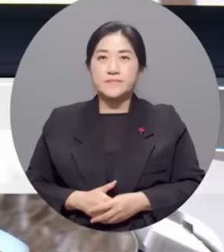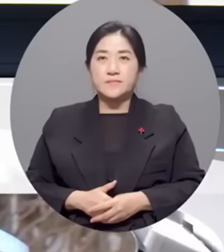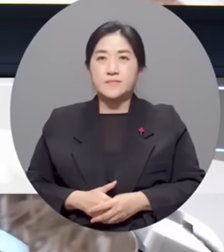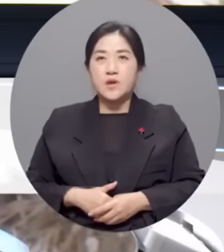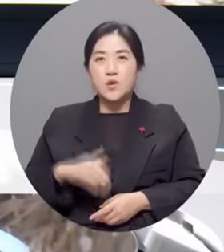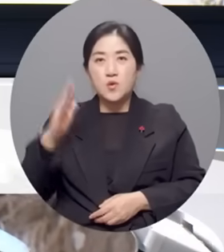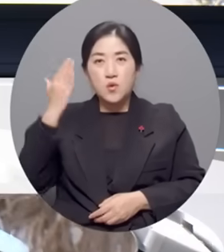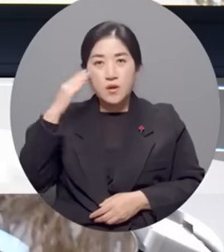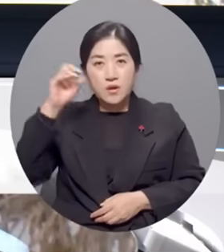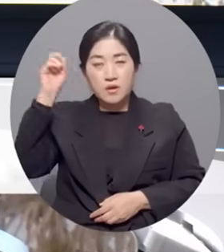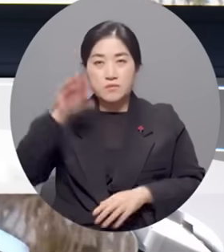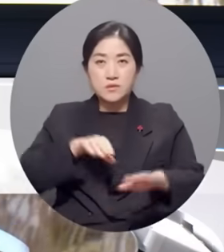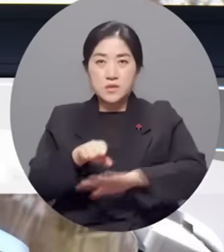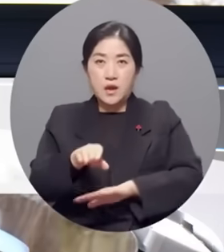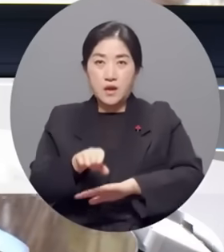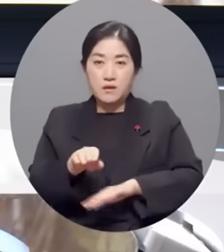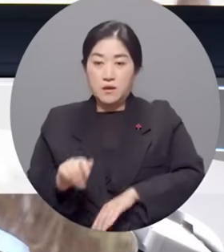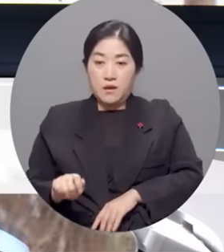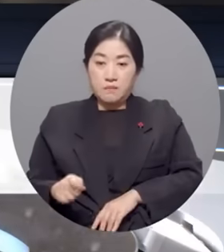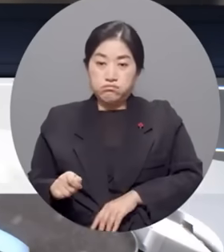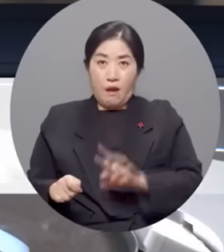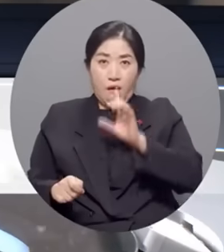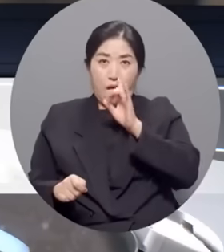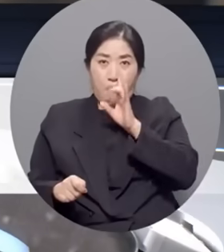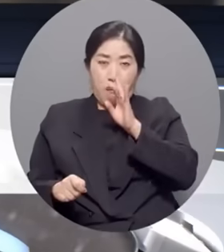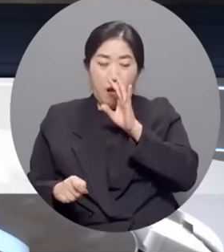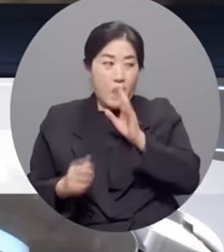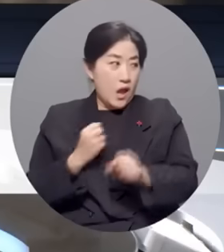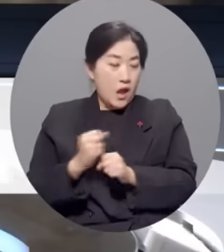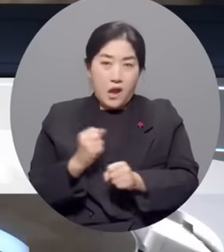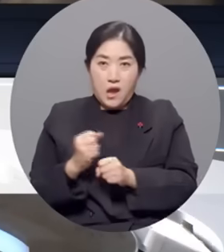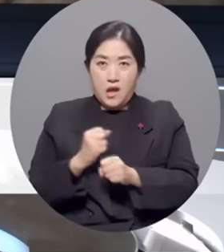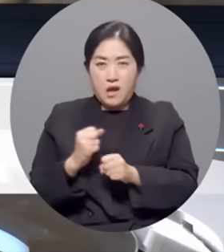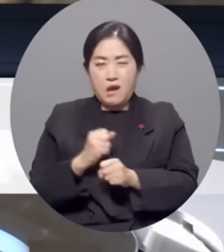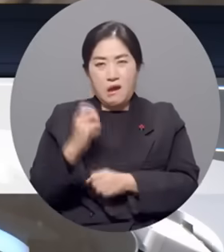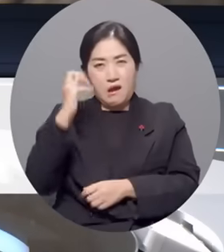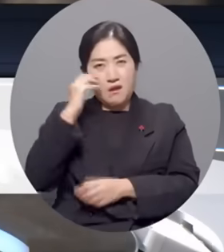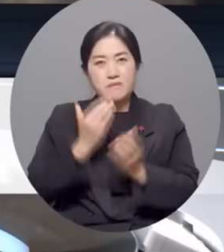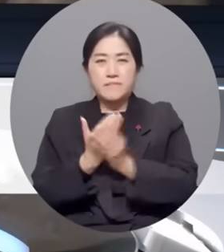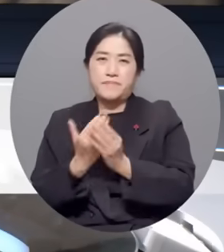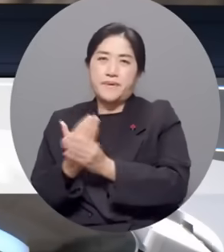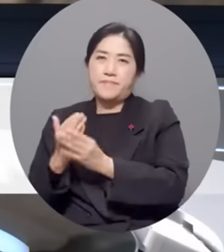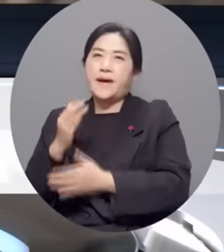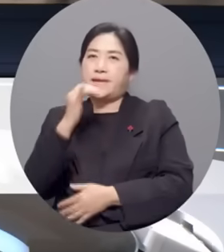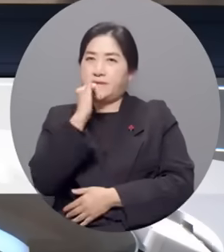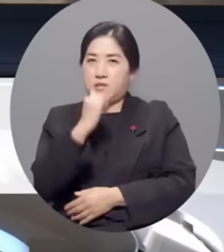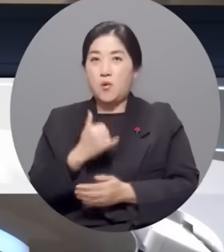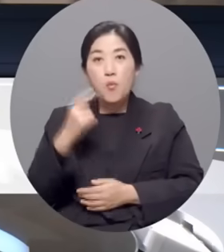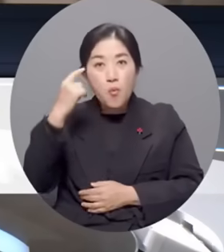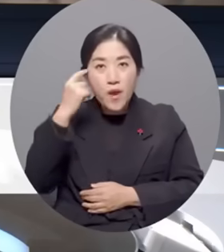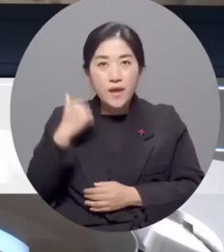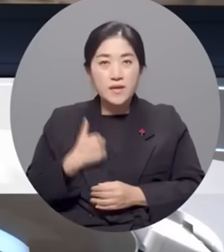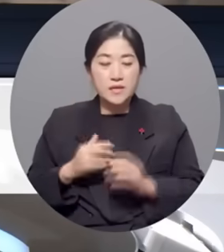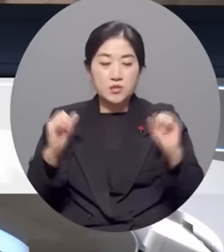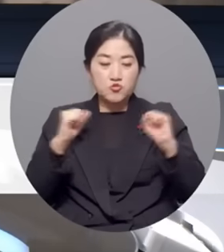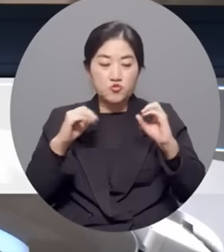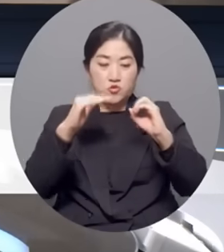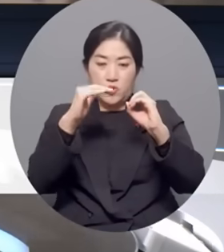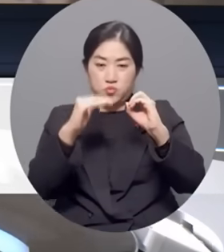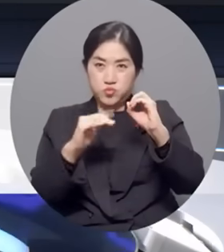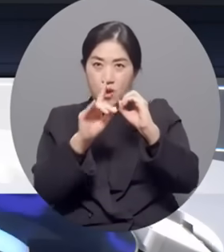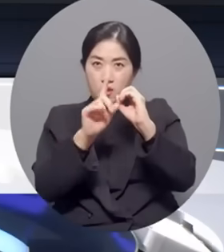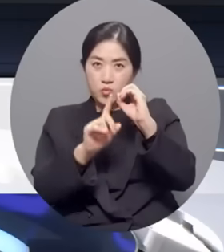쓰셔야겠습니다. 요즘 갑자기 차량의 시동이 걸리지 않는 난감한 상황이 잇따르고 있는데요. 기온이 영하로